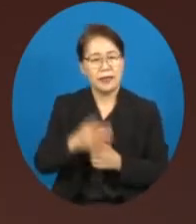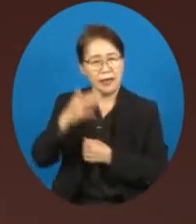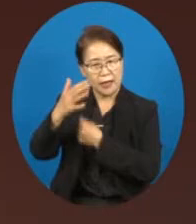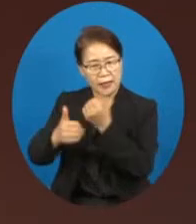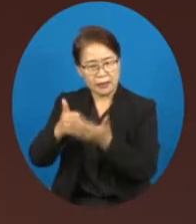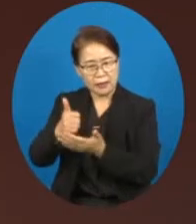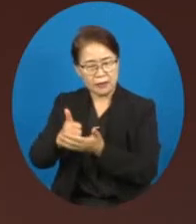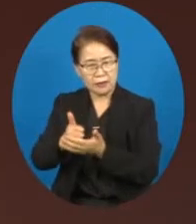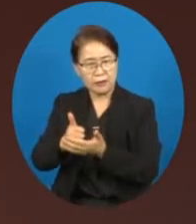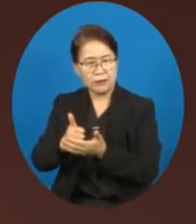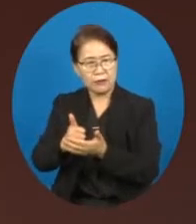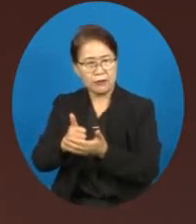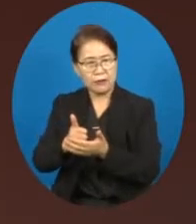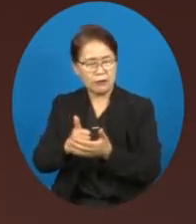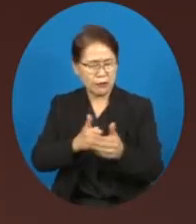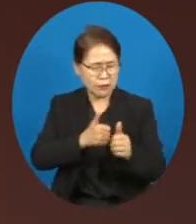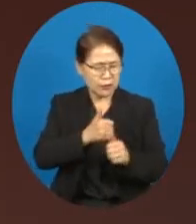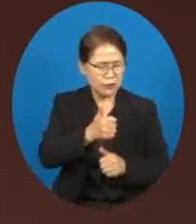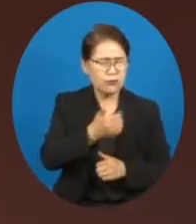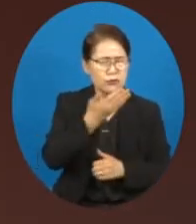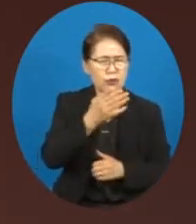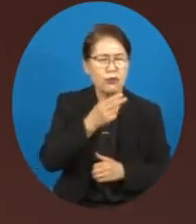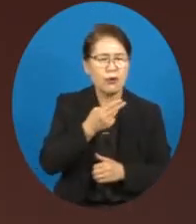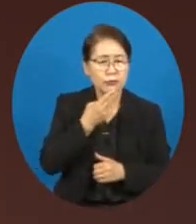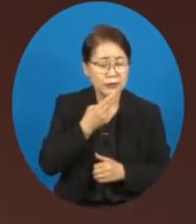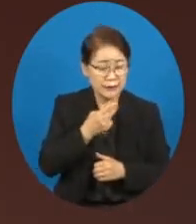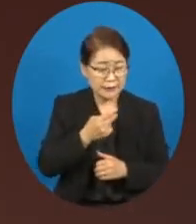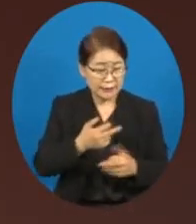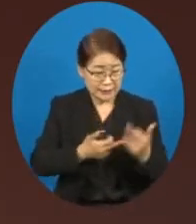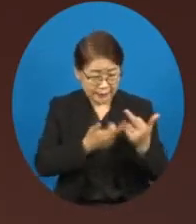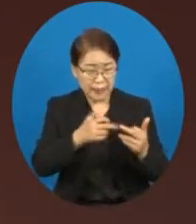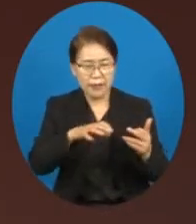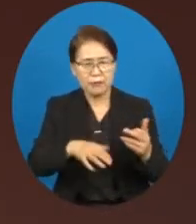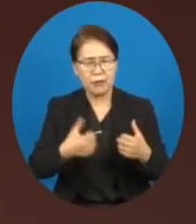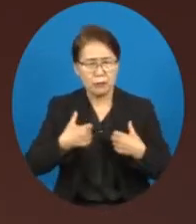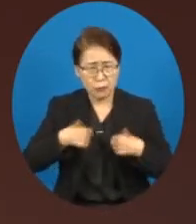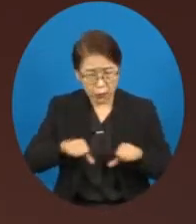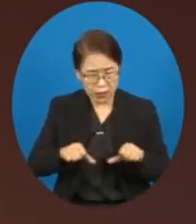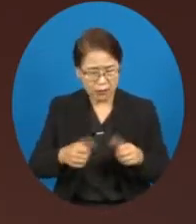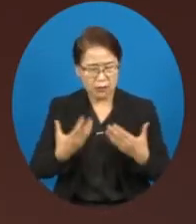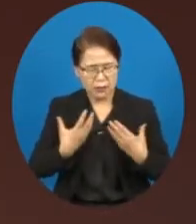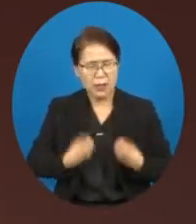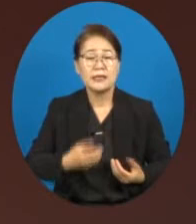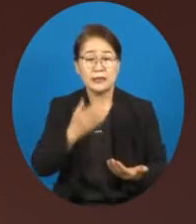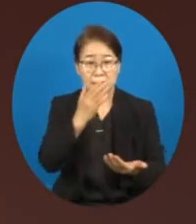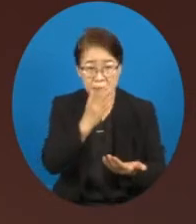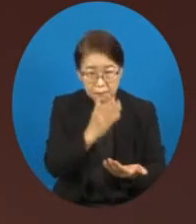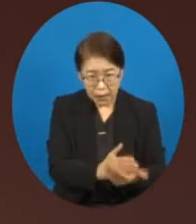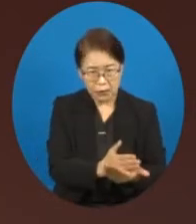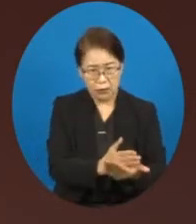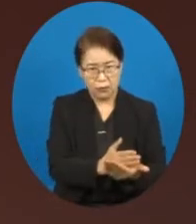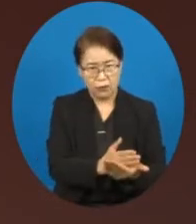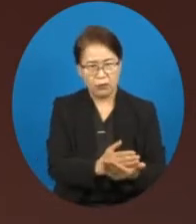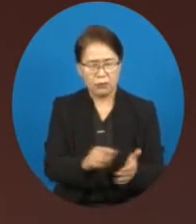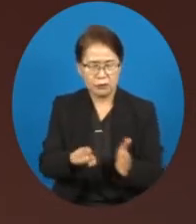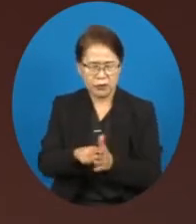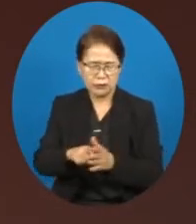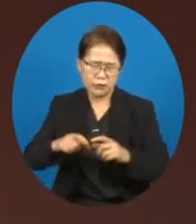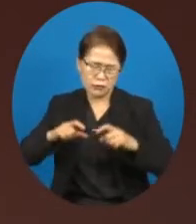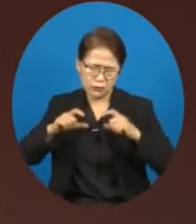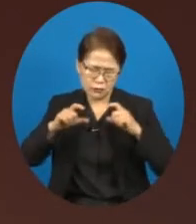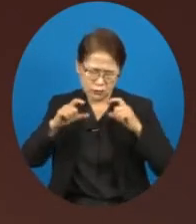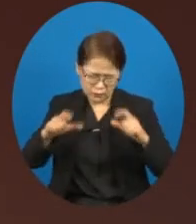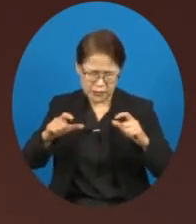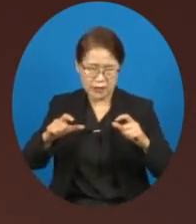없고 정복할 수 없는 그 큰 산 앞에서 포기하거나 좌절하지 말고 믿음으로 외치라고